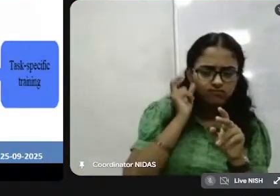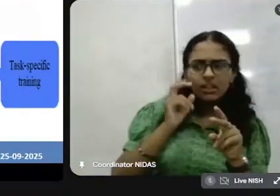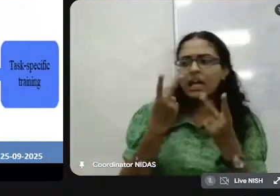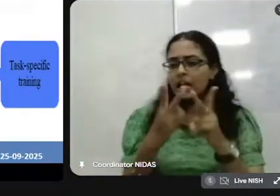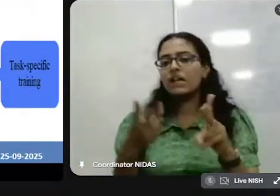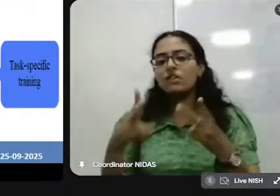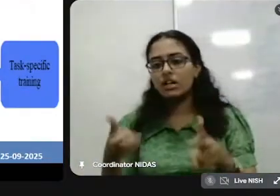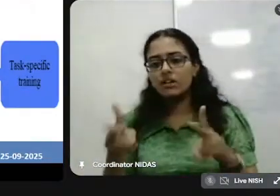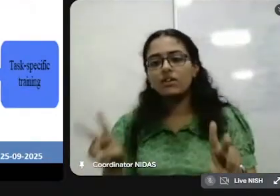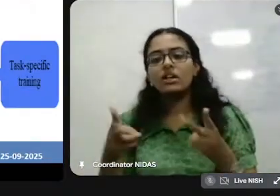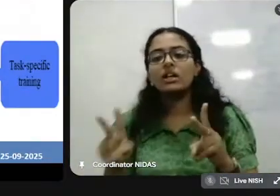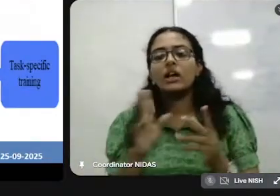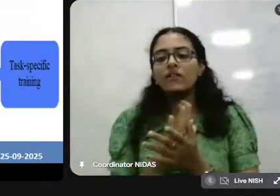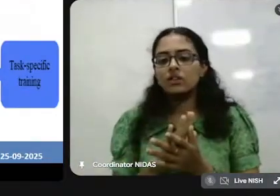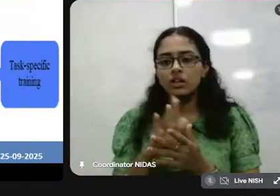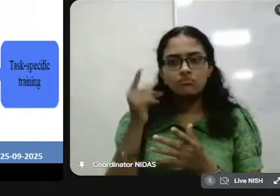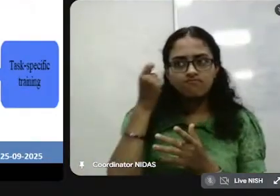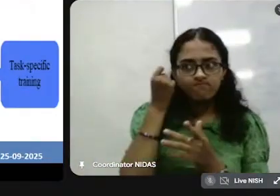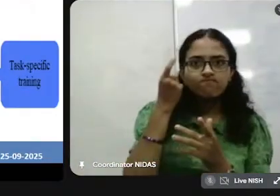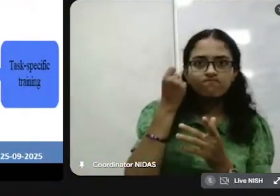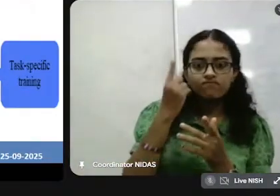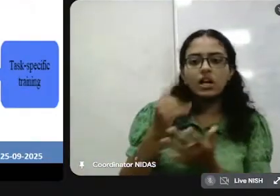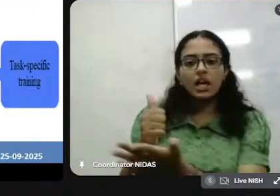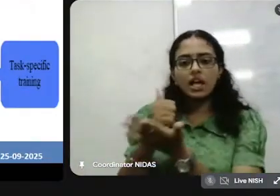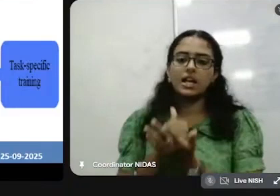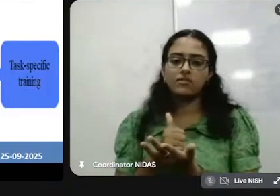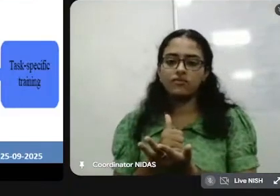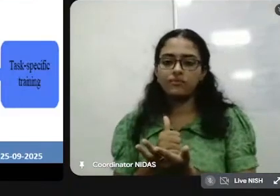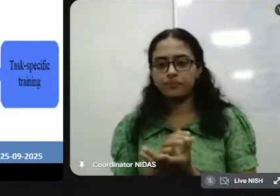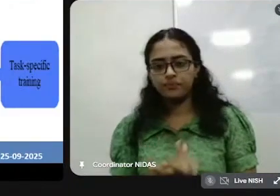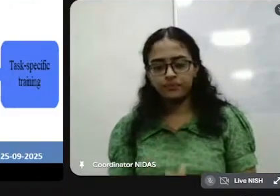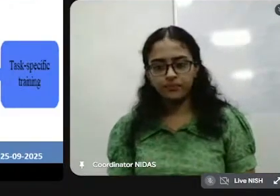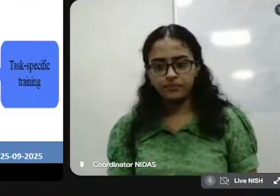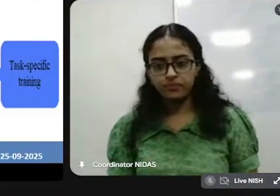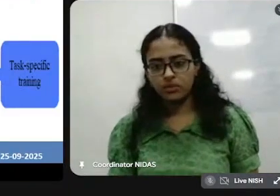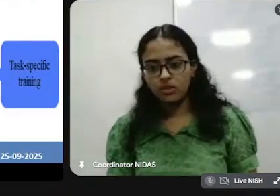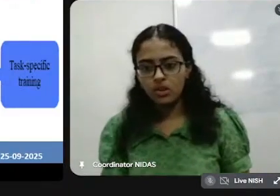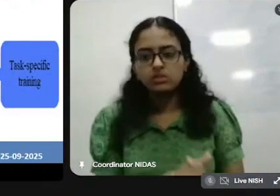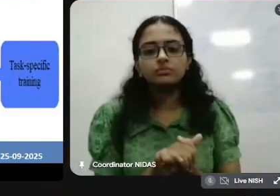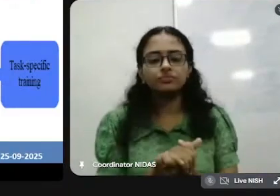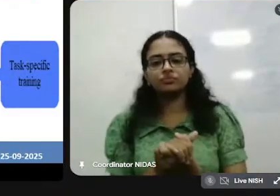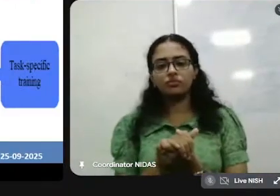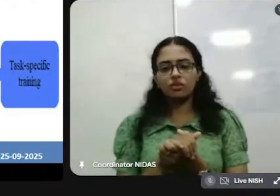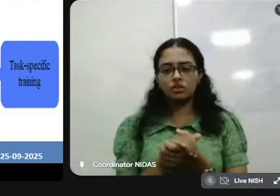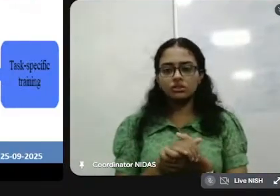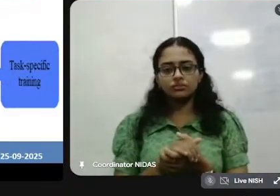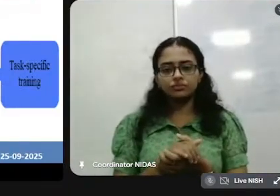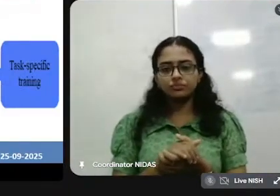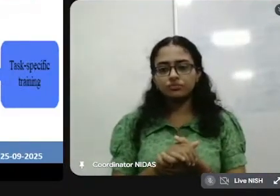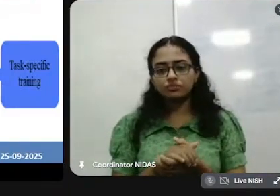കാര്യങ്ങൾ മെഷർ ചെയ്യും. അപ്പൊ അങ്ങനത്തെ കുറെ ഡൊമെയിൻസിൽ പല പല ടാസ്കുകൾ ആ പർട്ടിക്കുലർ പേഷ്യന്റിന് നമ്മൾ അഡ്മിനിസ്റ്റർ